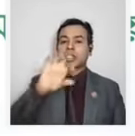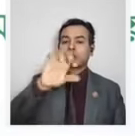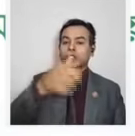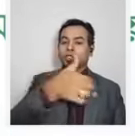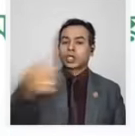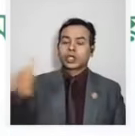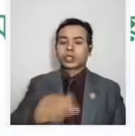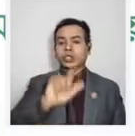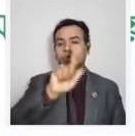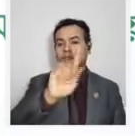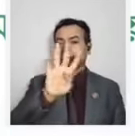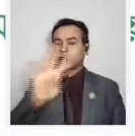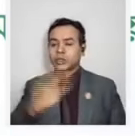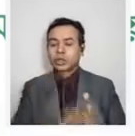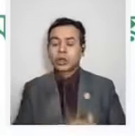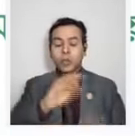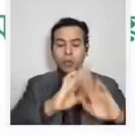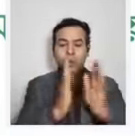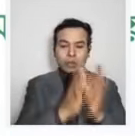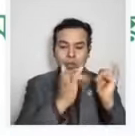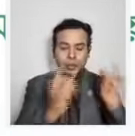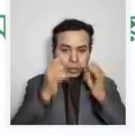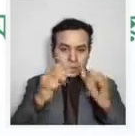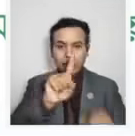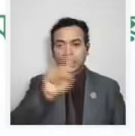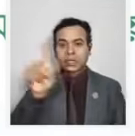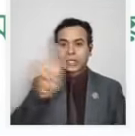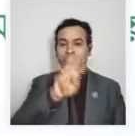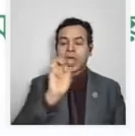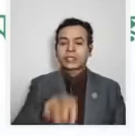আছেন 6,754 জন, এ পর্যন্ত ছাড় পেয়েছেন